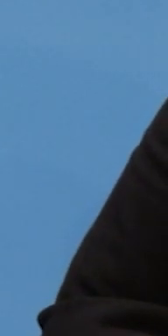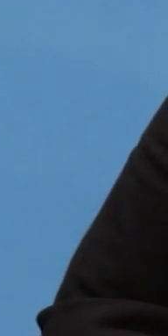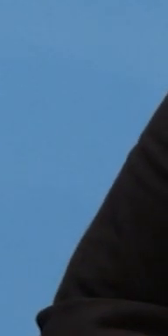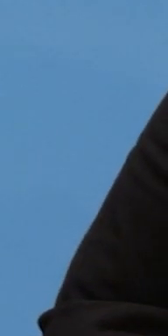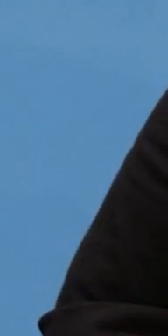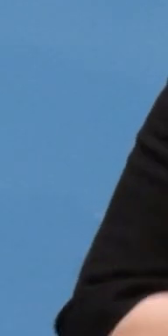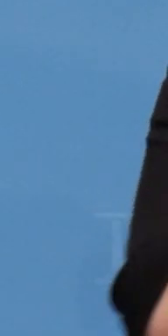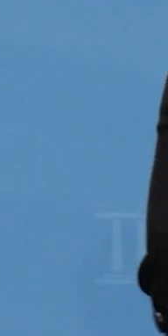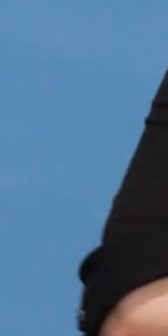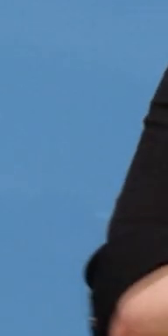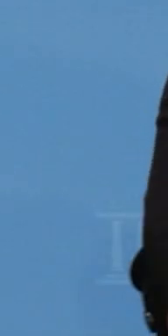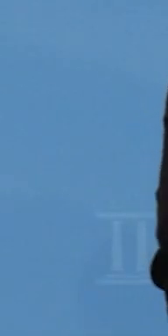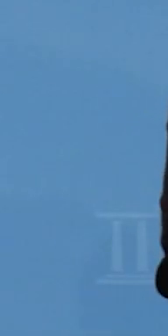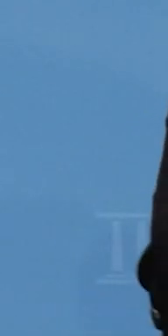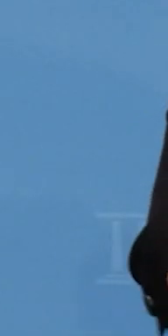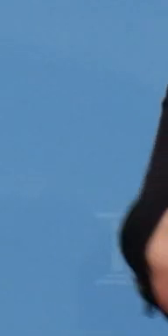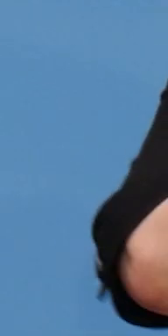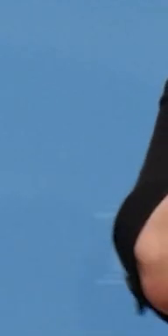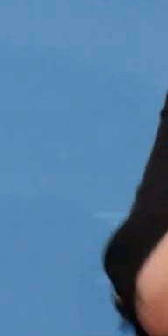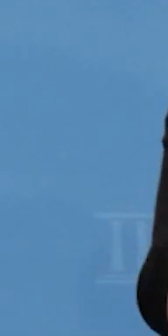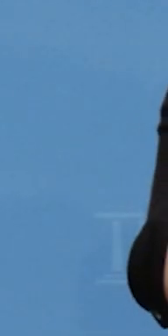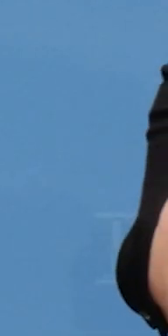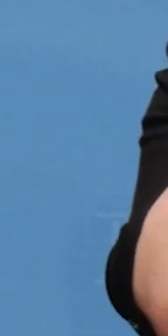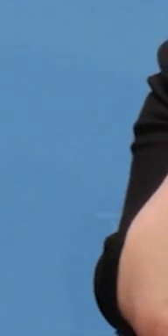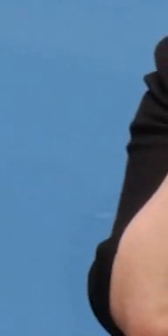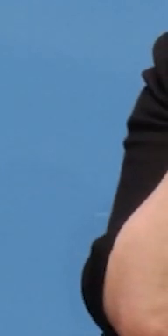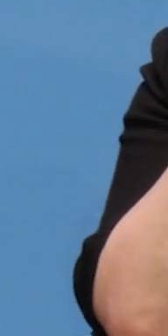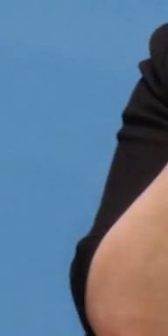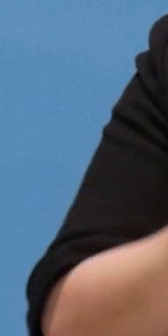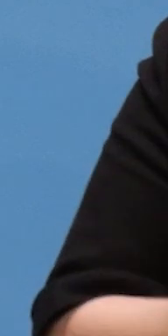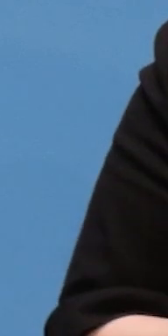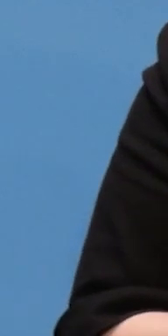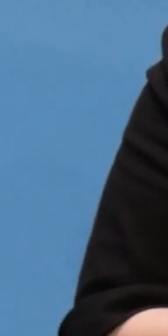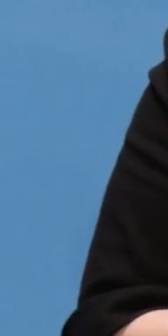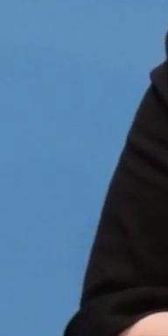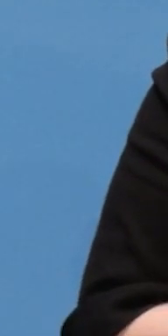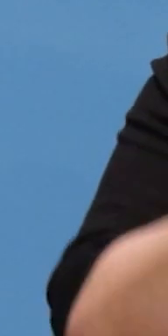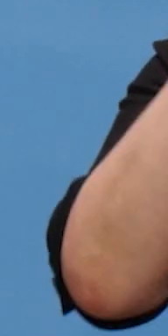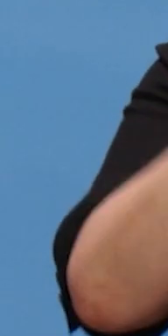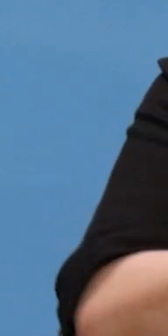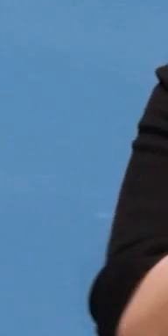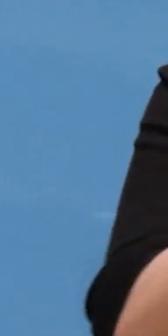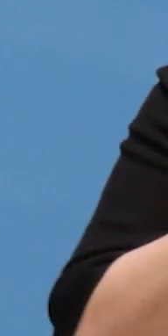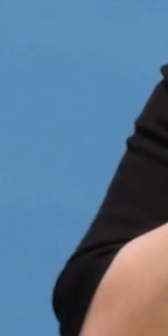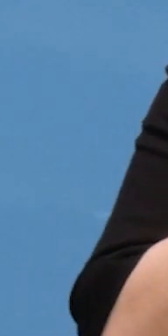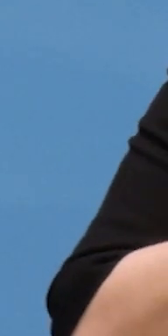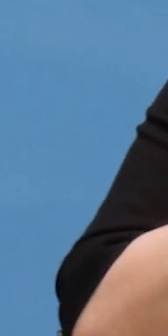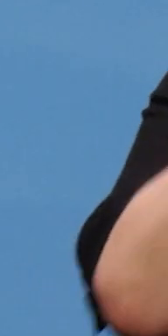극우 유튜브에 중독된 윤석열 대통령의 폭주를 우려합니다.